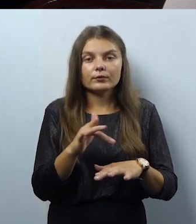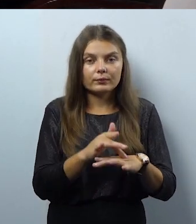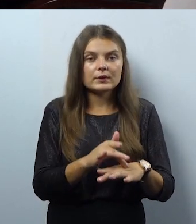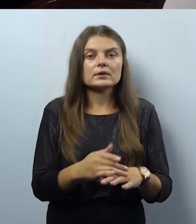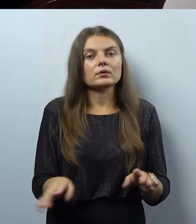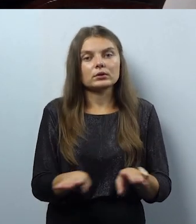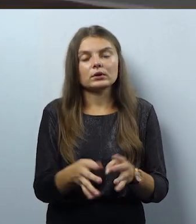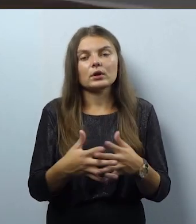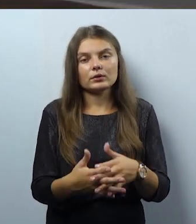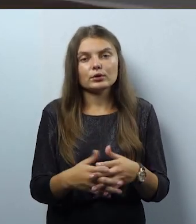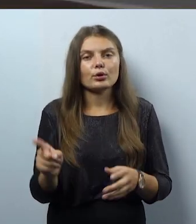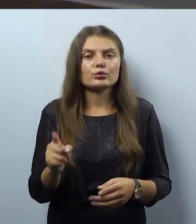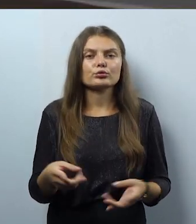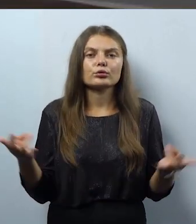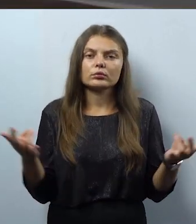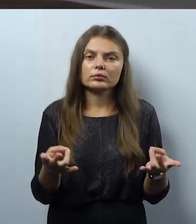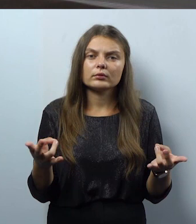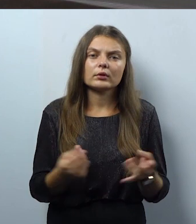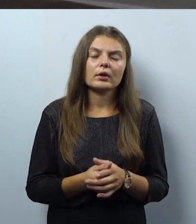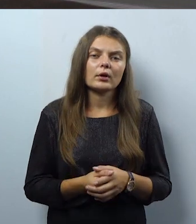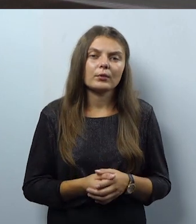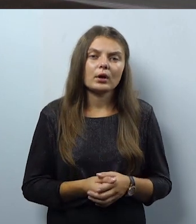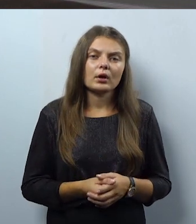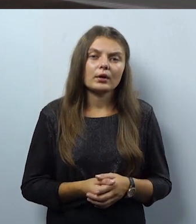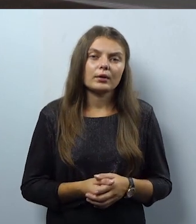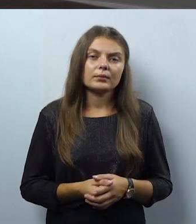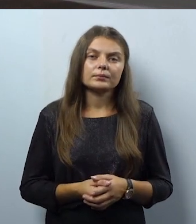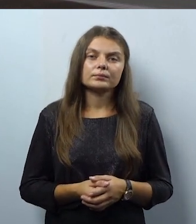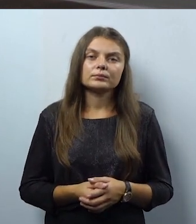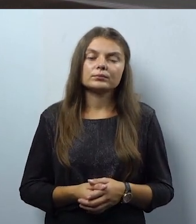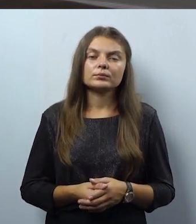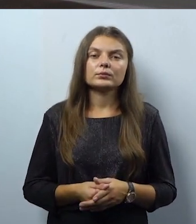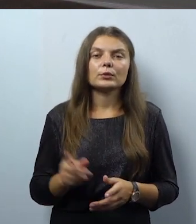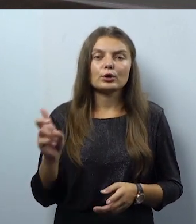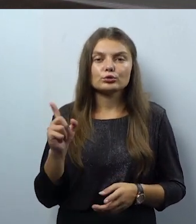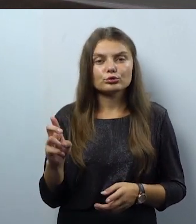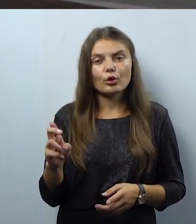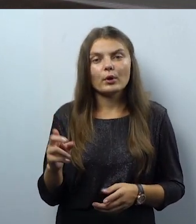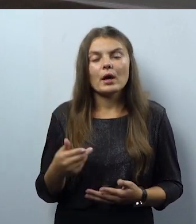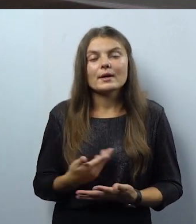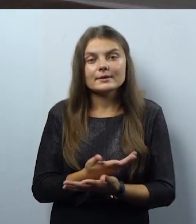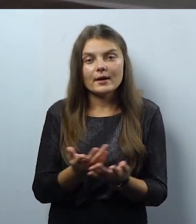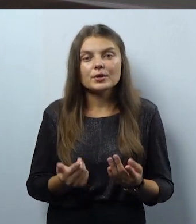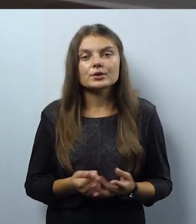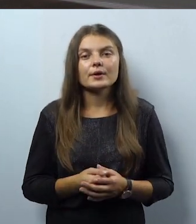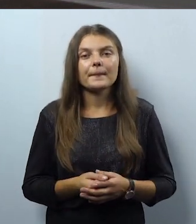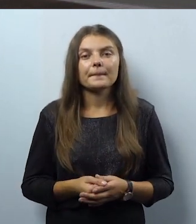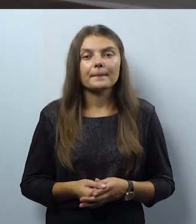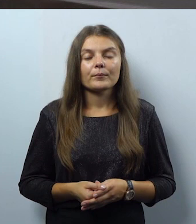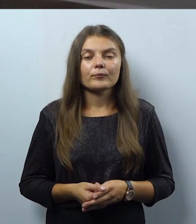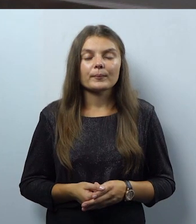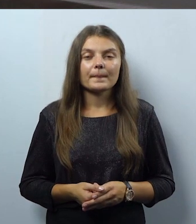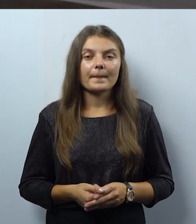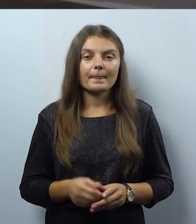бізнесом теж, напевно, необхідна для того, щоб діагностичне обладнання могло бути тут, тому що знаємо, що великий бізнес теж долучається, якщо правильно з